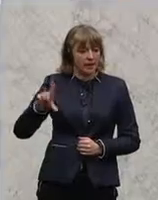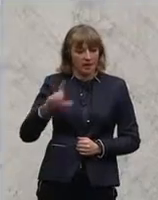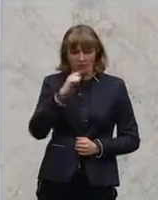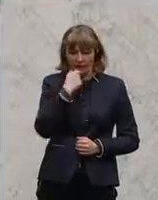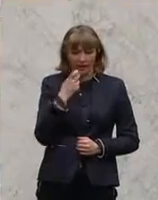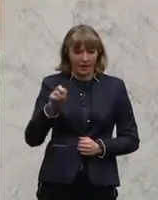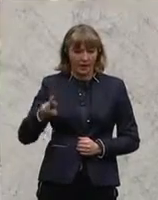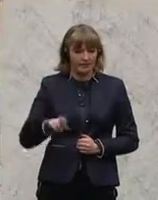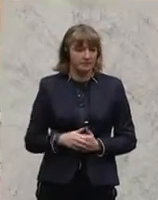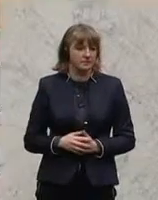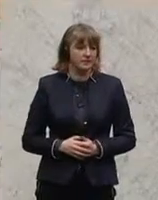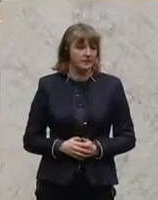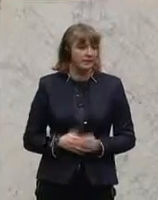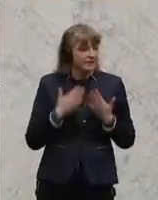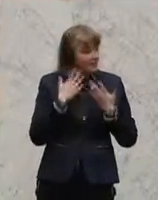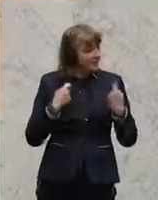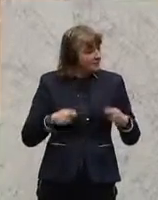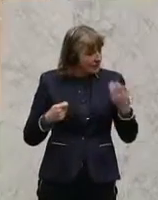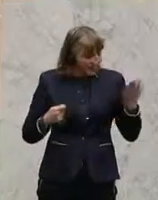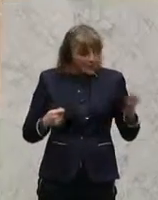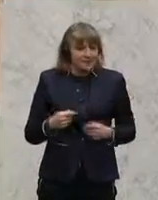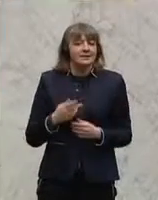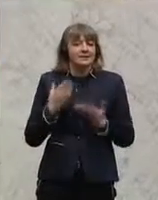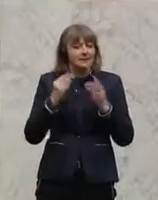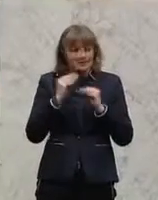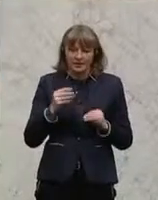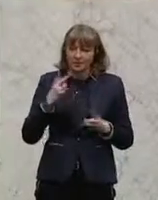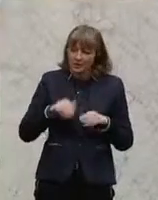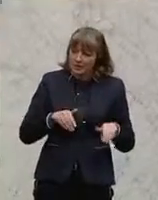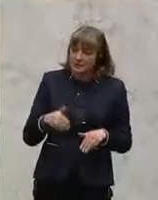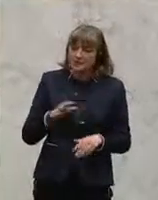abzulehnen. Asyl auf Zeit erschwere die Integration, sagt Albert Steinhauser von den Grünen.